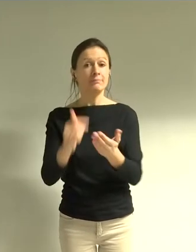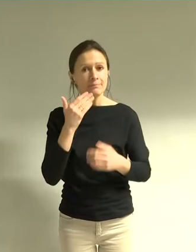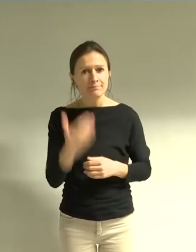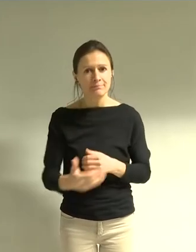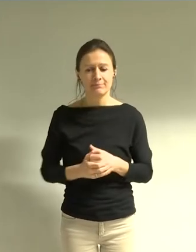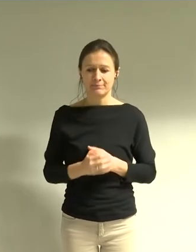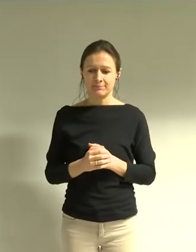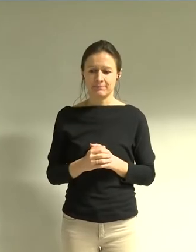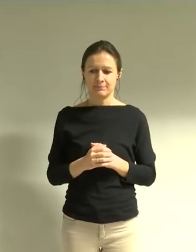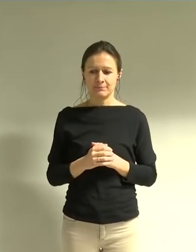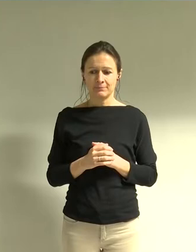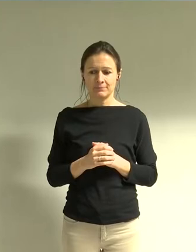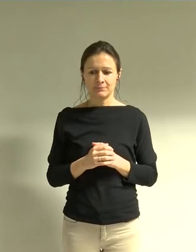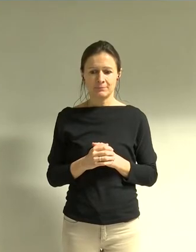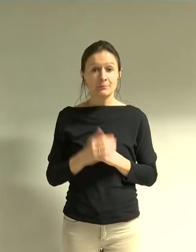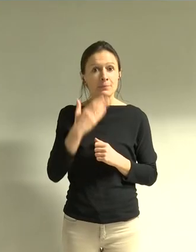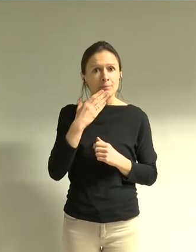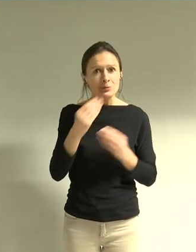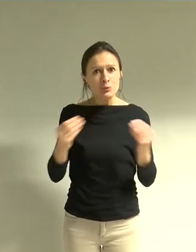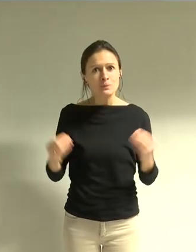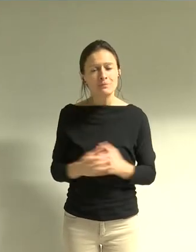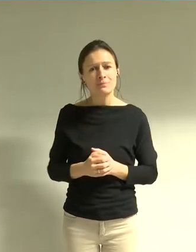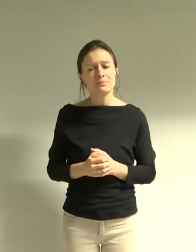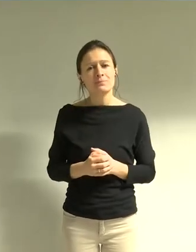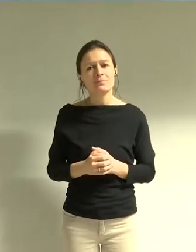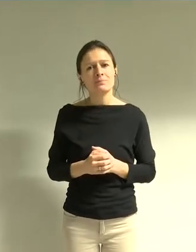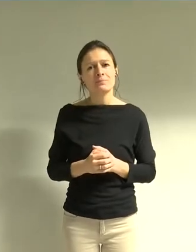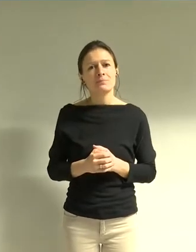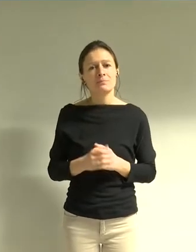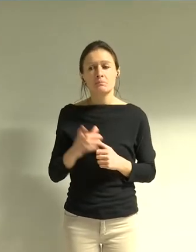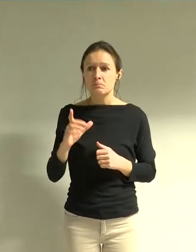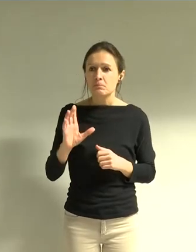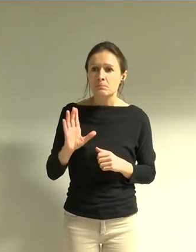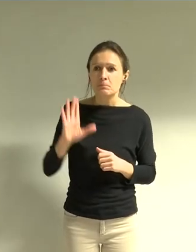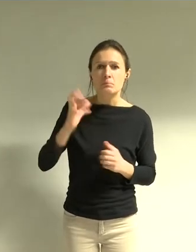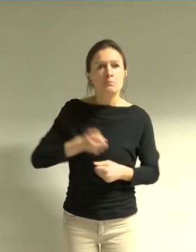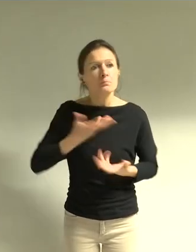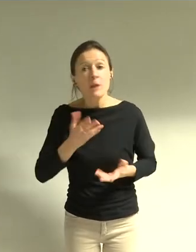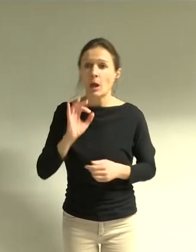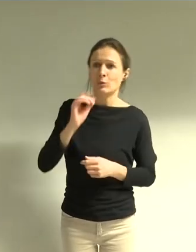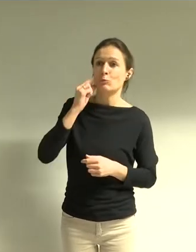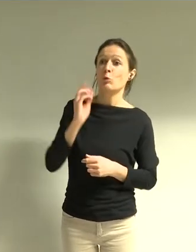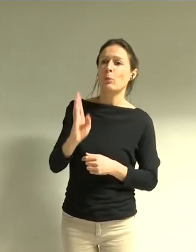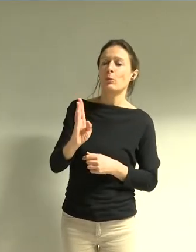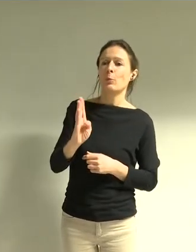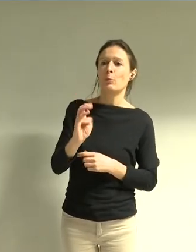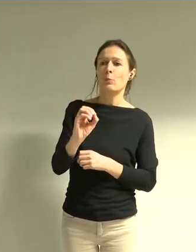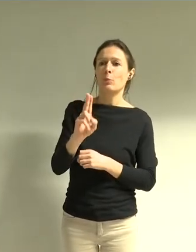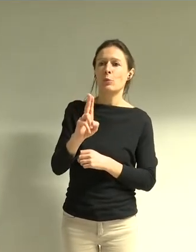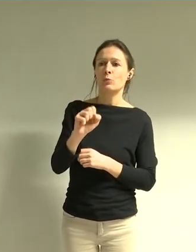merci beaucoup il y at il des demandes de prise de parole oui monsieur bouchées doubles